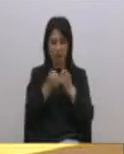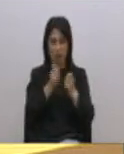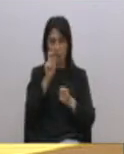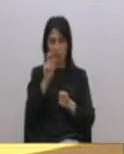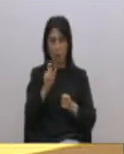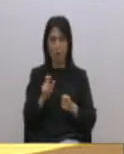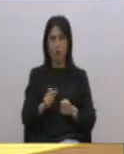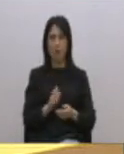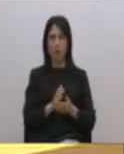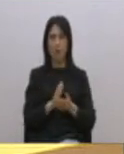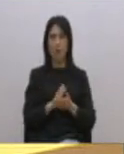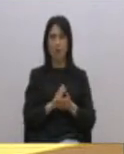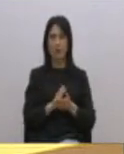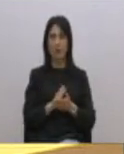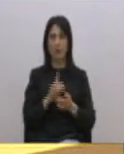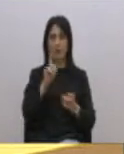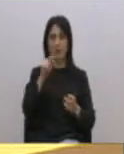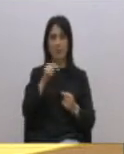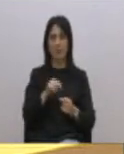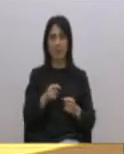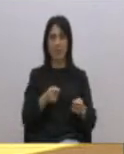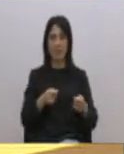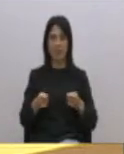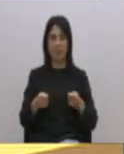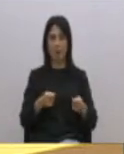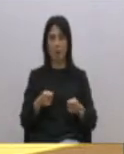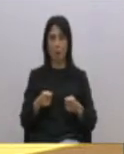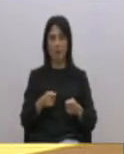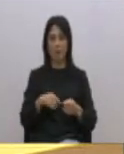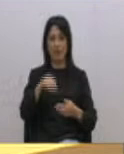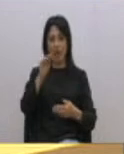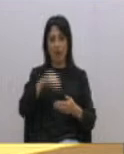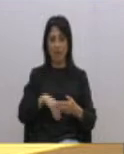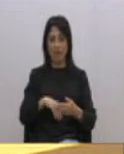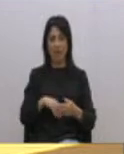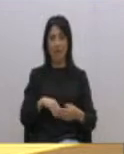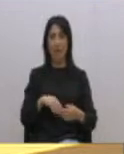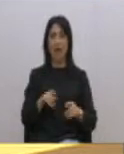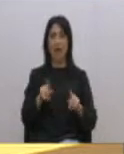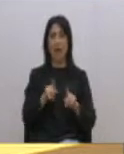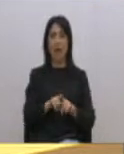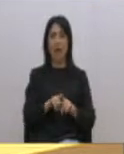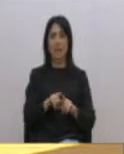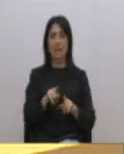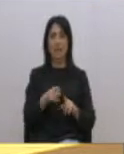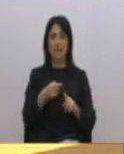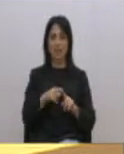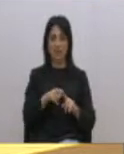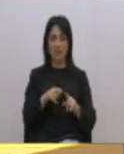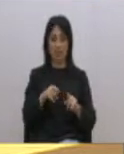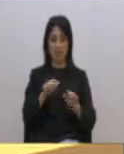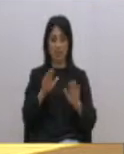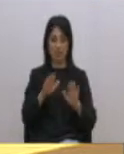არის სათანადო დარეგულირებული და აღწერილი. ასევე კანონპროექტის თანახმად ადგილწარმოშობის